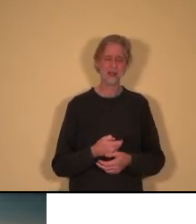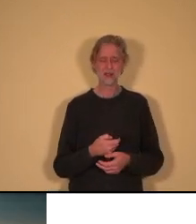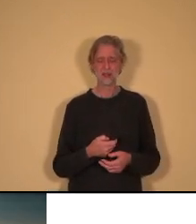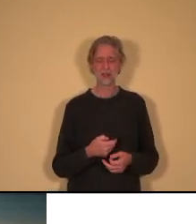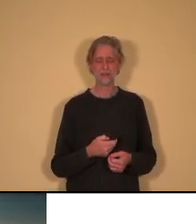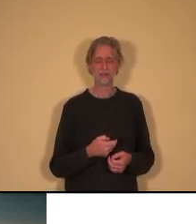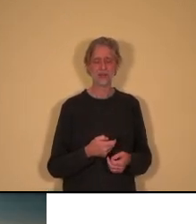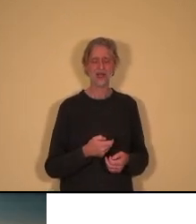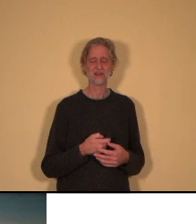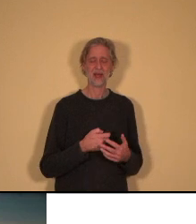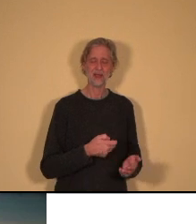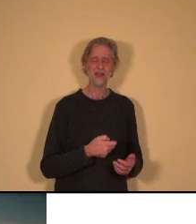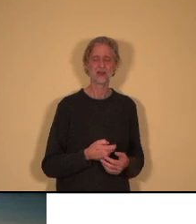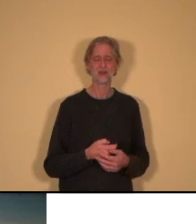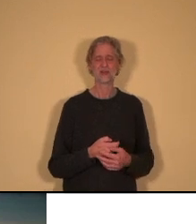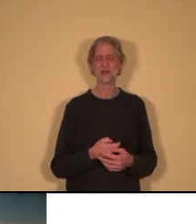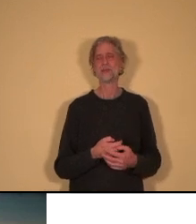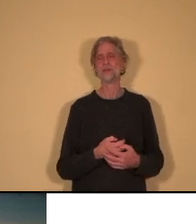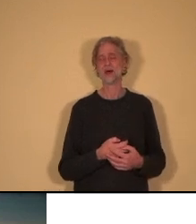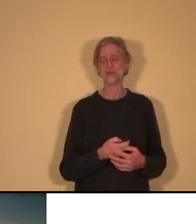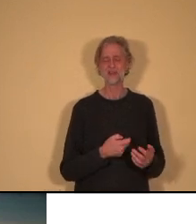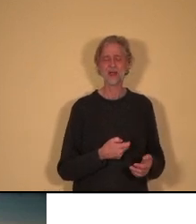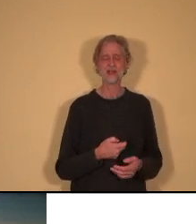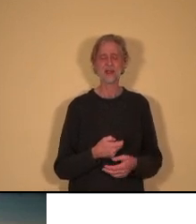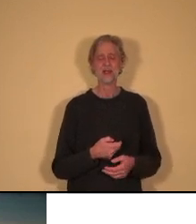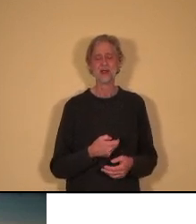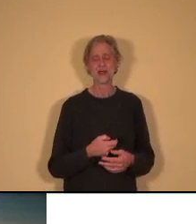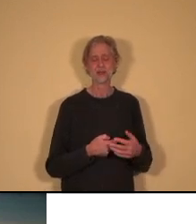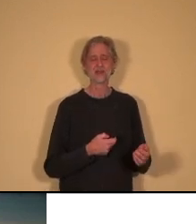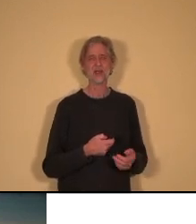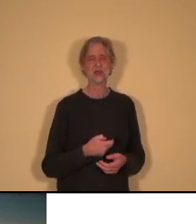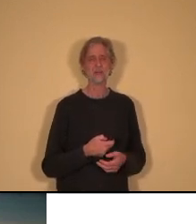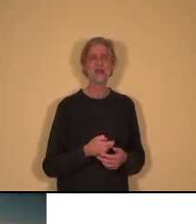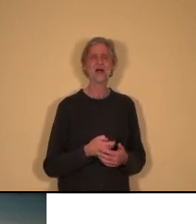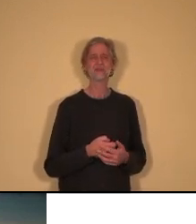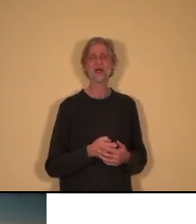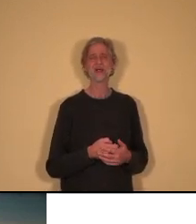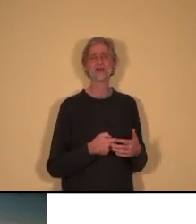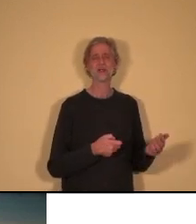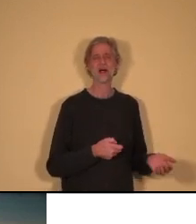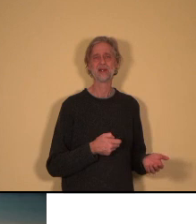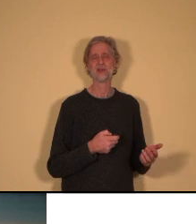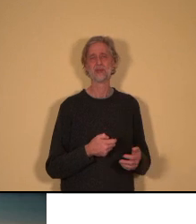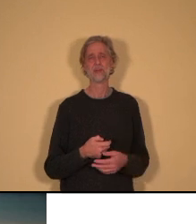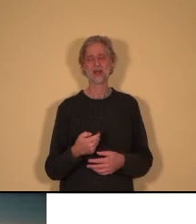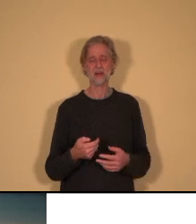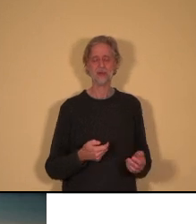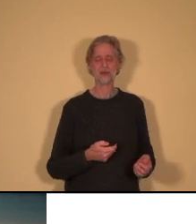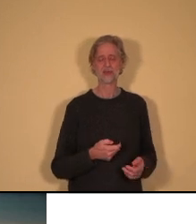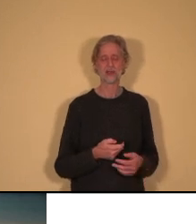In Hellisheiði, das ist auf Island, gibt es ein Geothermiekraftwerk und da hat diese